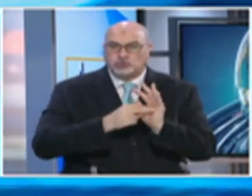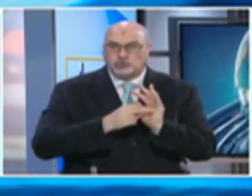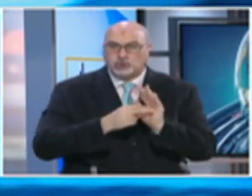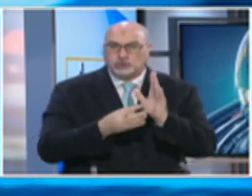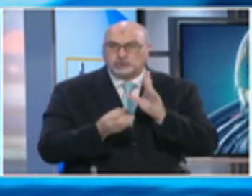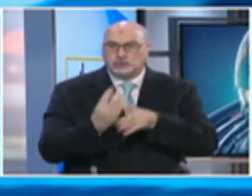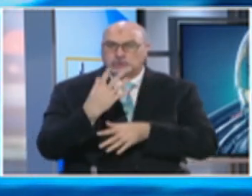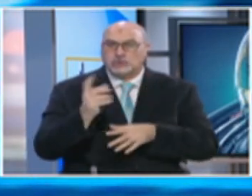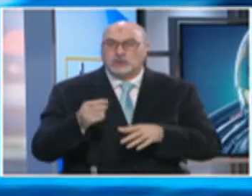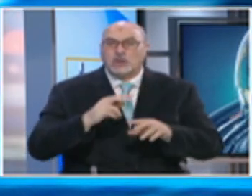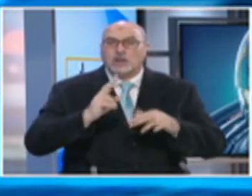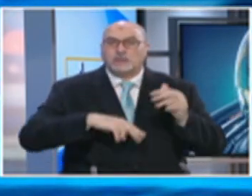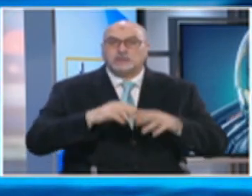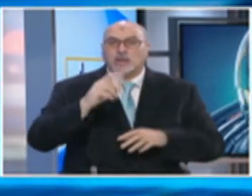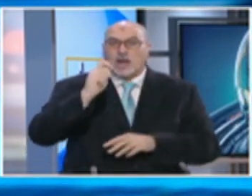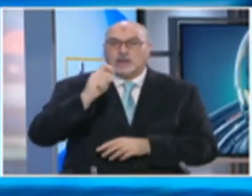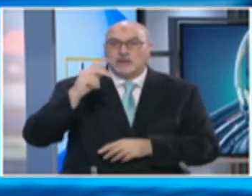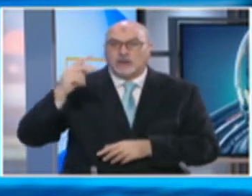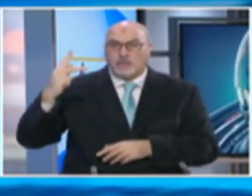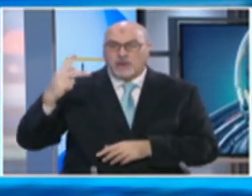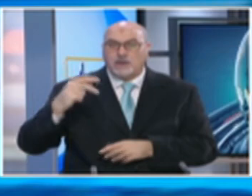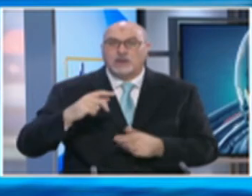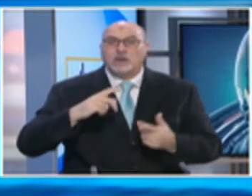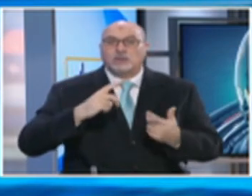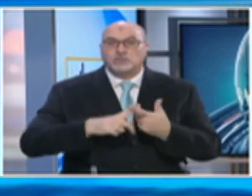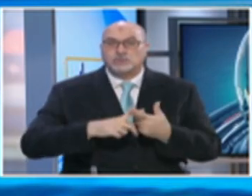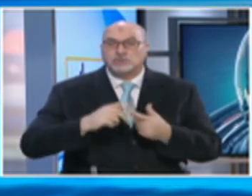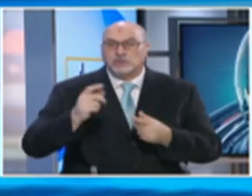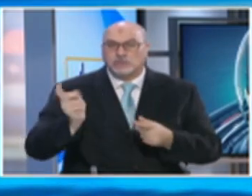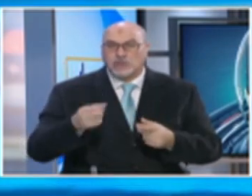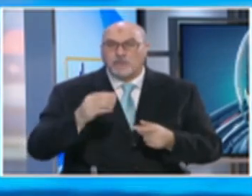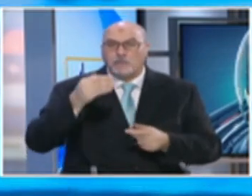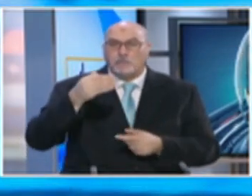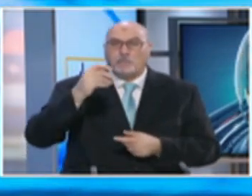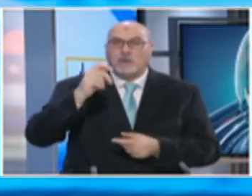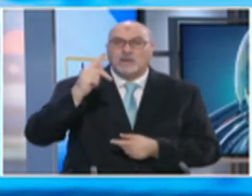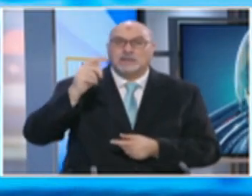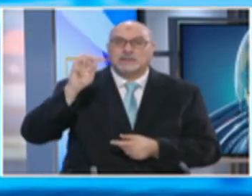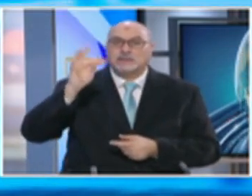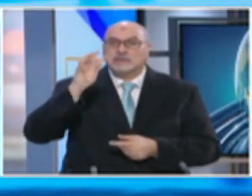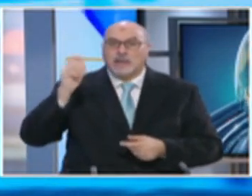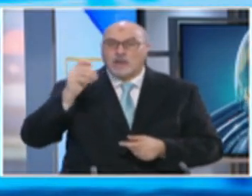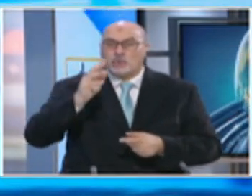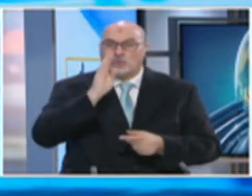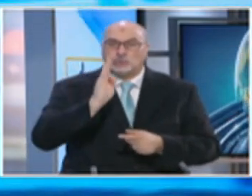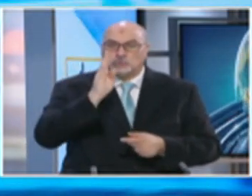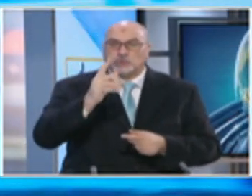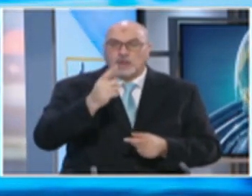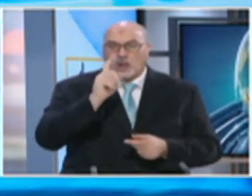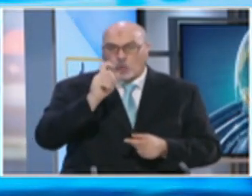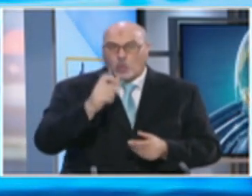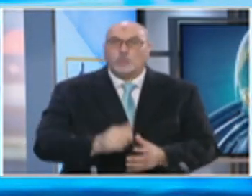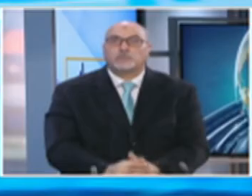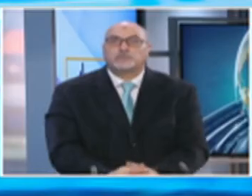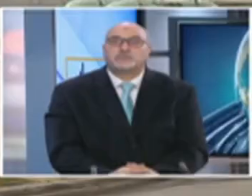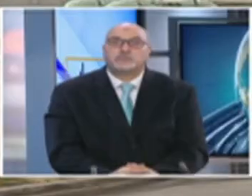الجديدة ببلدية عين الكرمة وكذا عملية تأهيل محطة المقطع لتلبية احتياجات الساكنة. خضر شيكر.